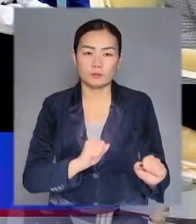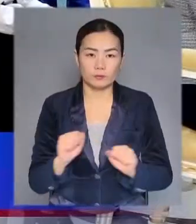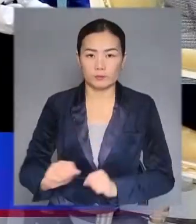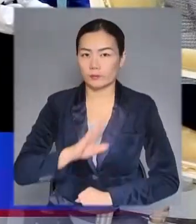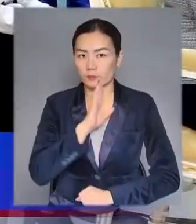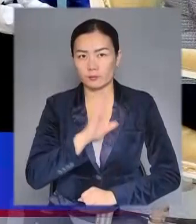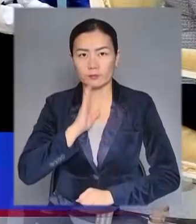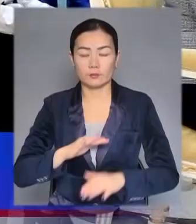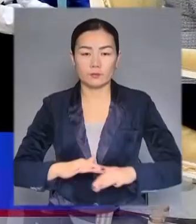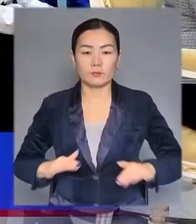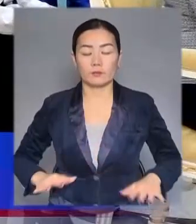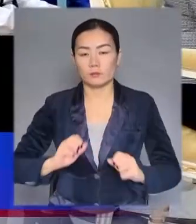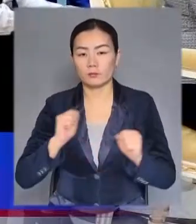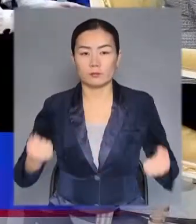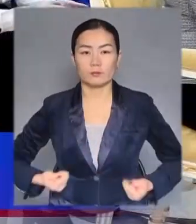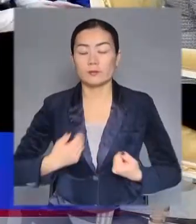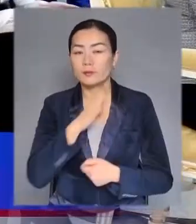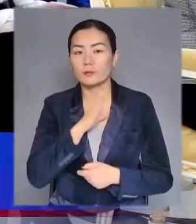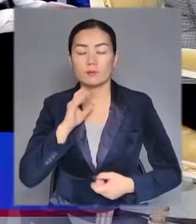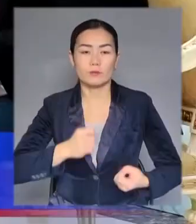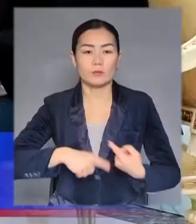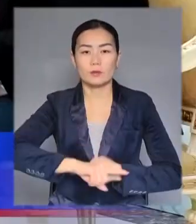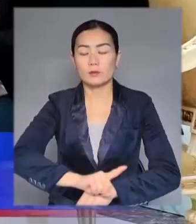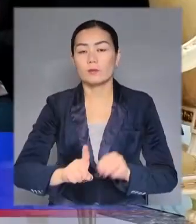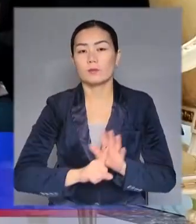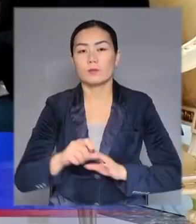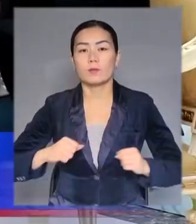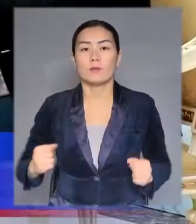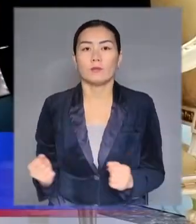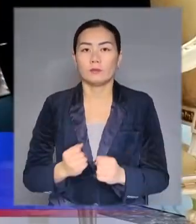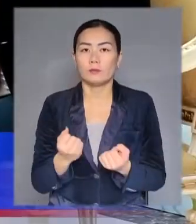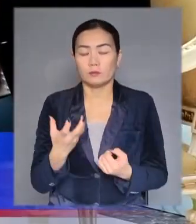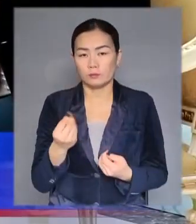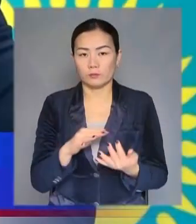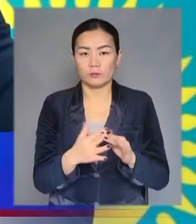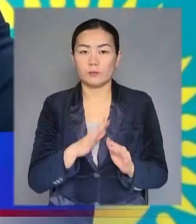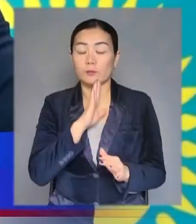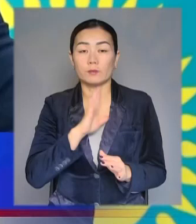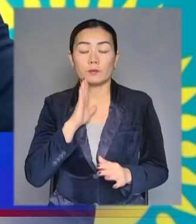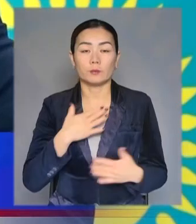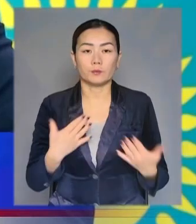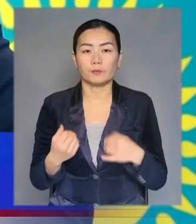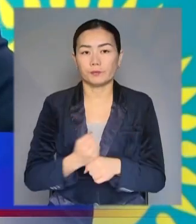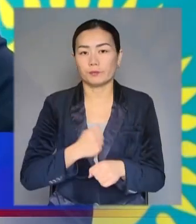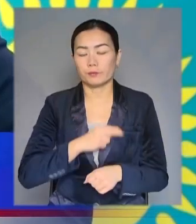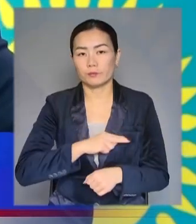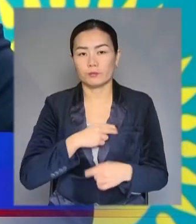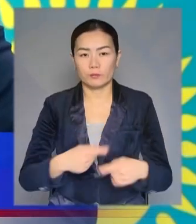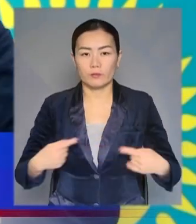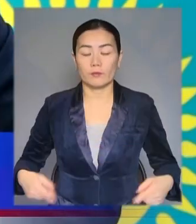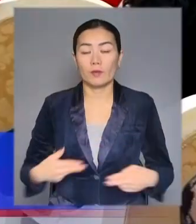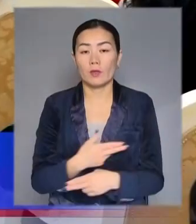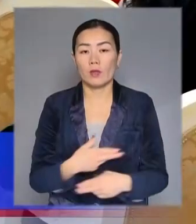алу, әйелдер мен балаларды қолдау, әйелдердің кәсіпкерлік бастамаларын қолдау туралы және ауыл әйелдерінің қоғамдағы рөлі сияқты